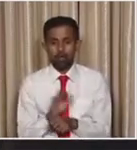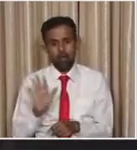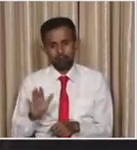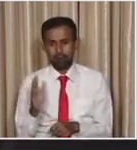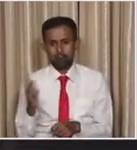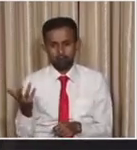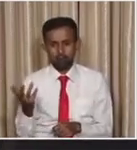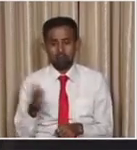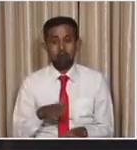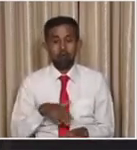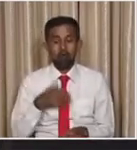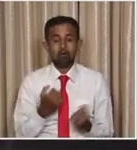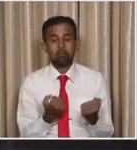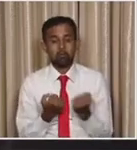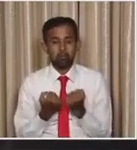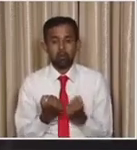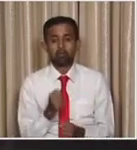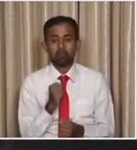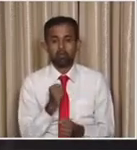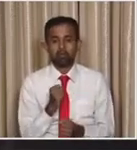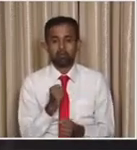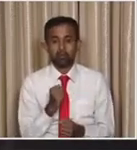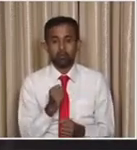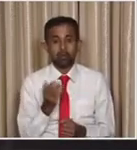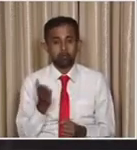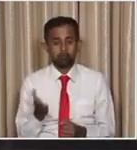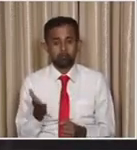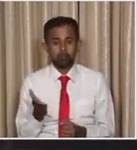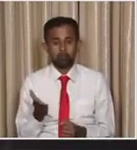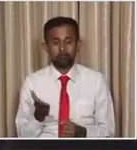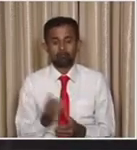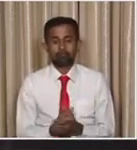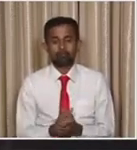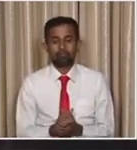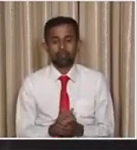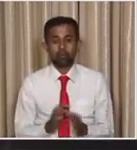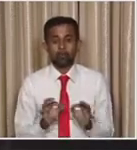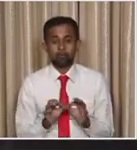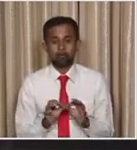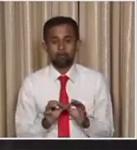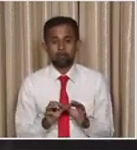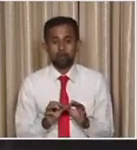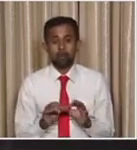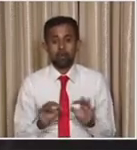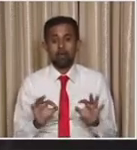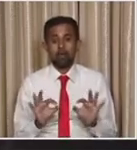තිබ්බ ප්‍රධාන අභියෝගය තමයි මේ බිලියන 6ක්